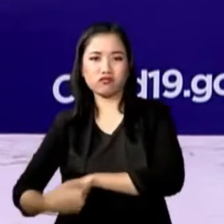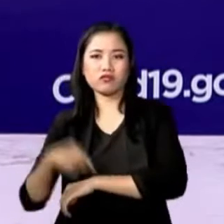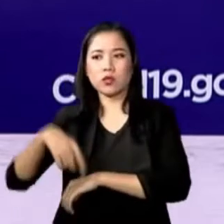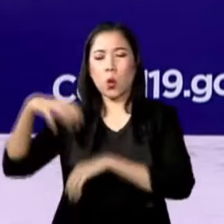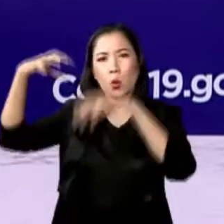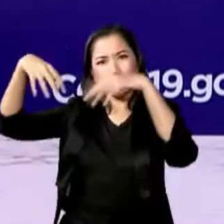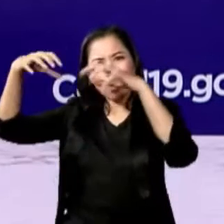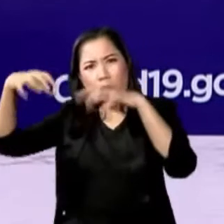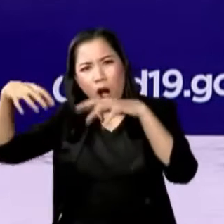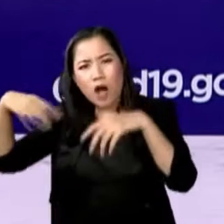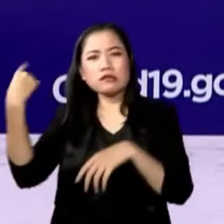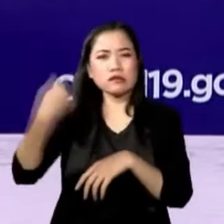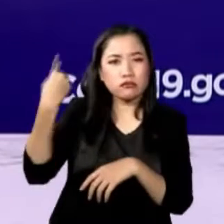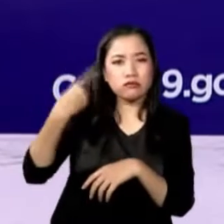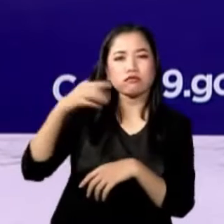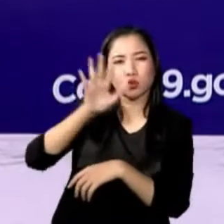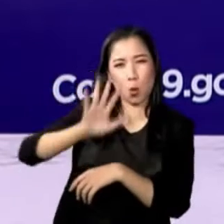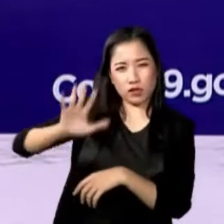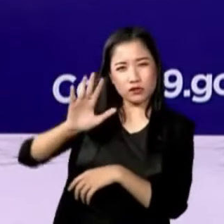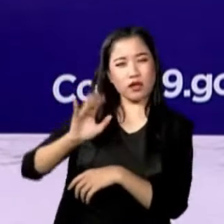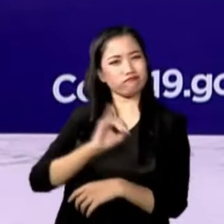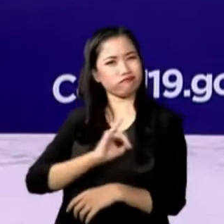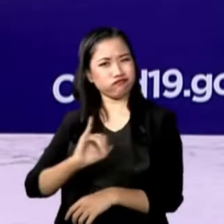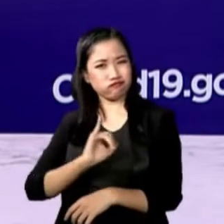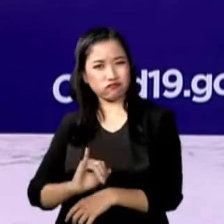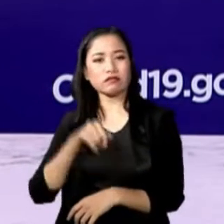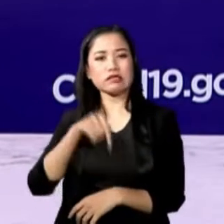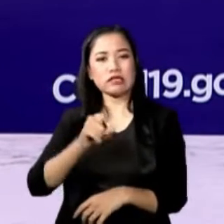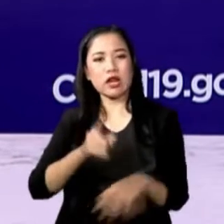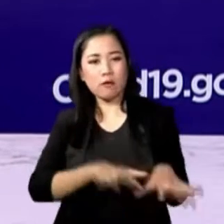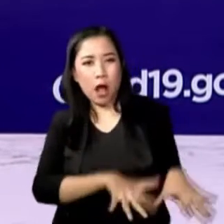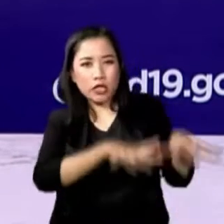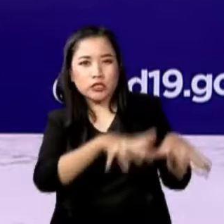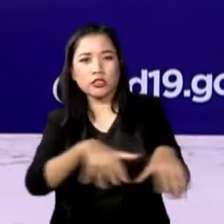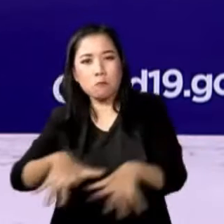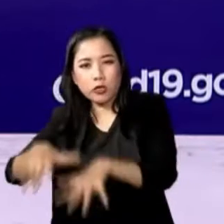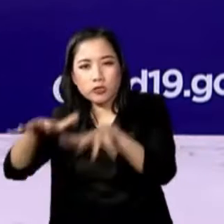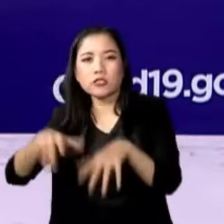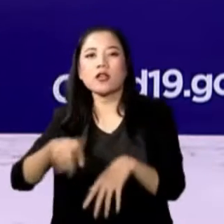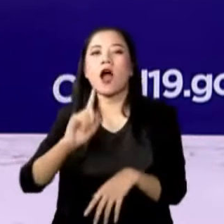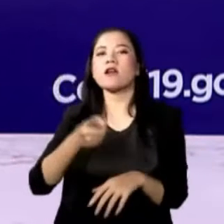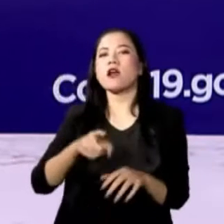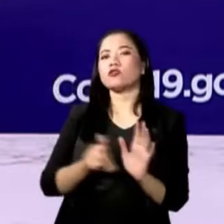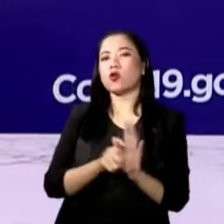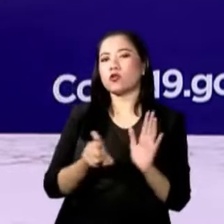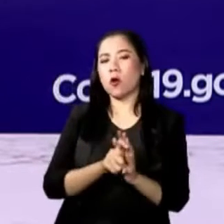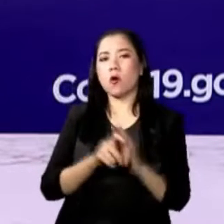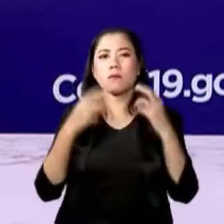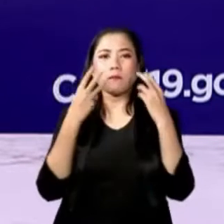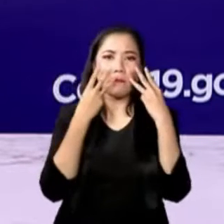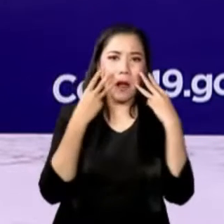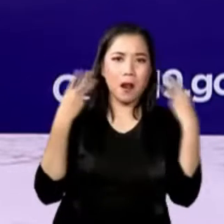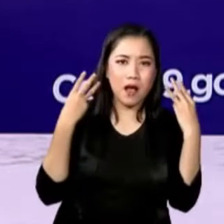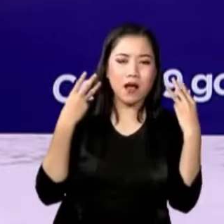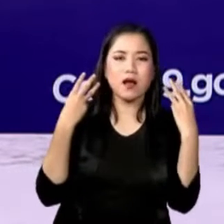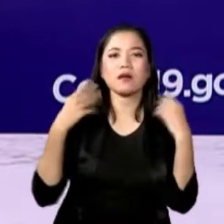yang tinggi akhir-akhir ini serta cuaca ekstrim mengakibatkan banjir di beberapa tempat seperti Malang